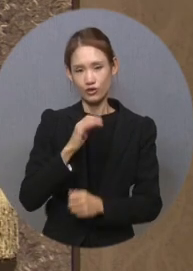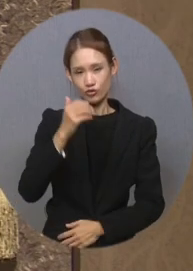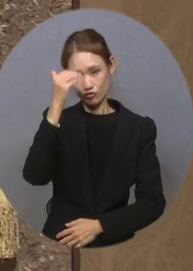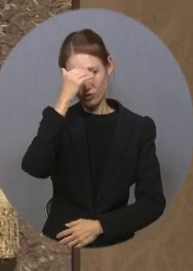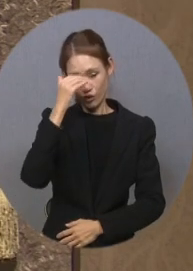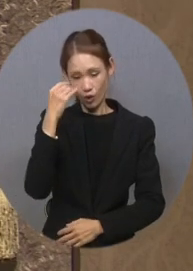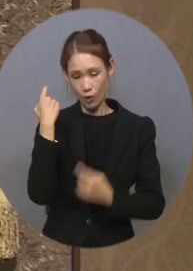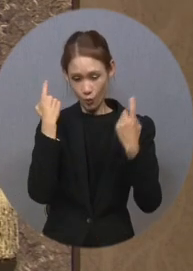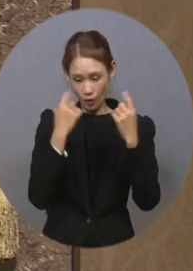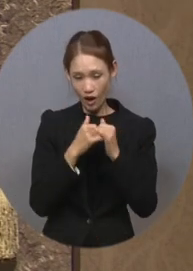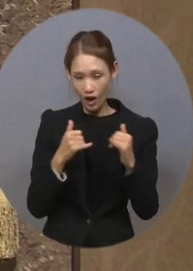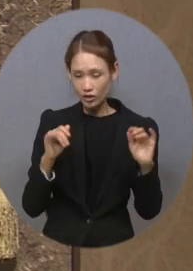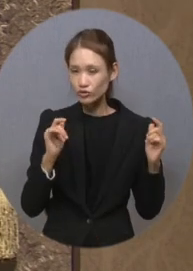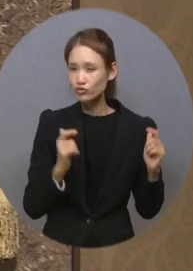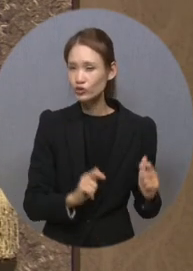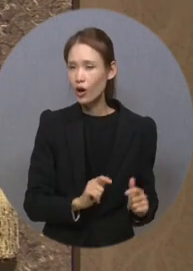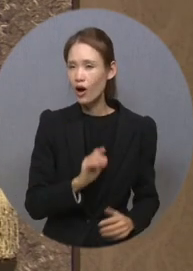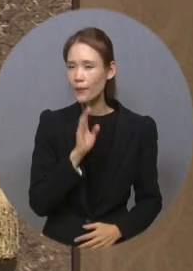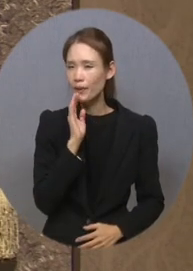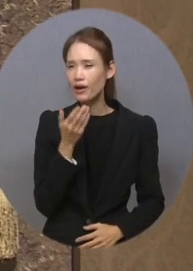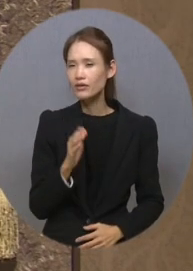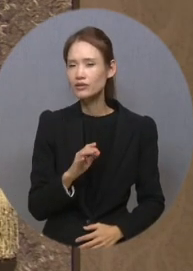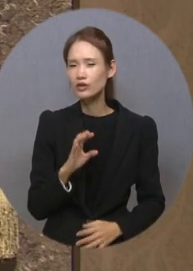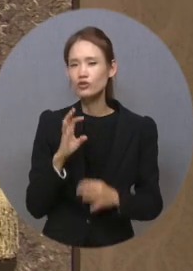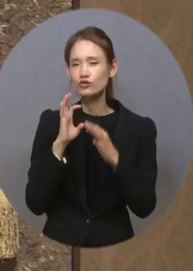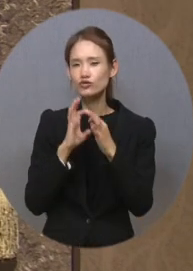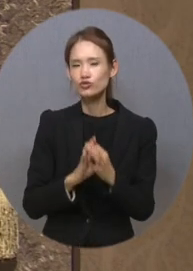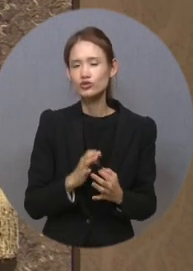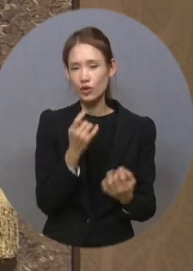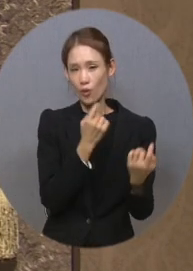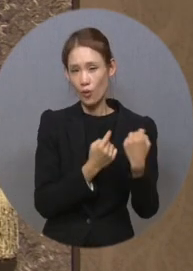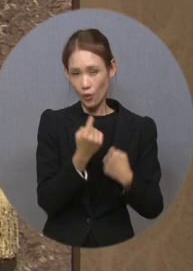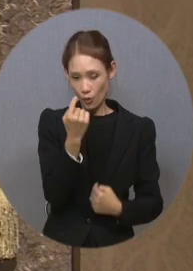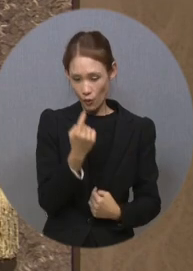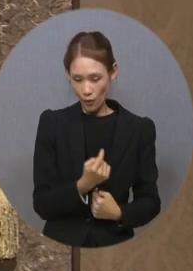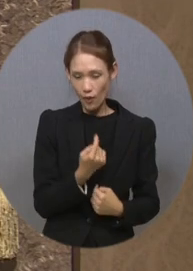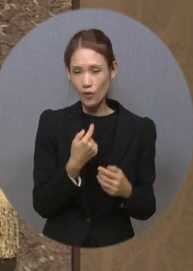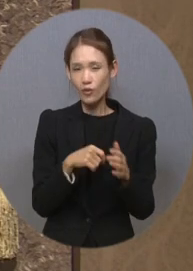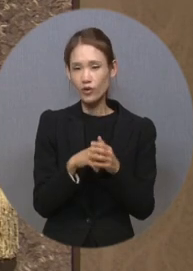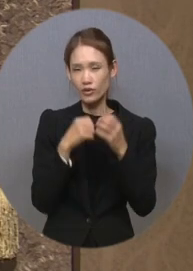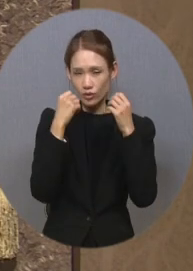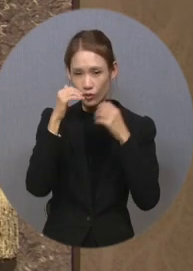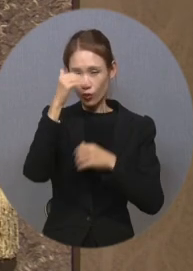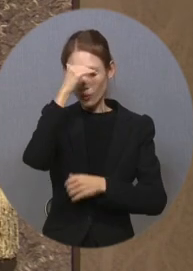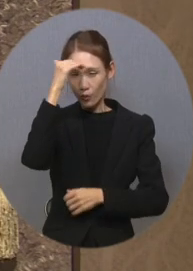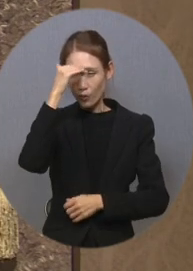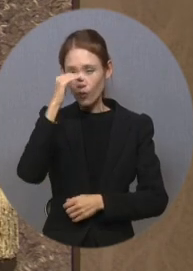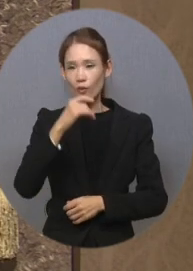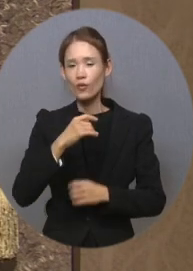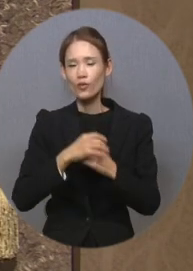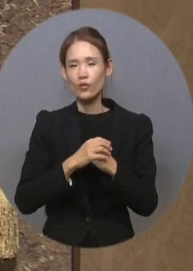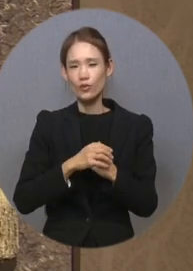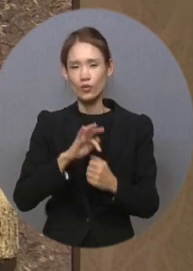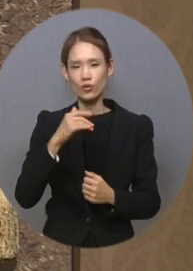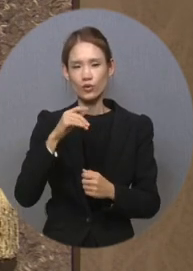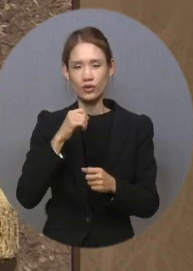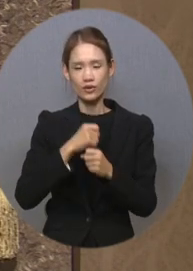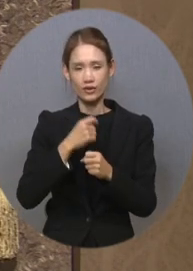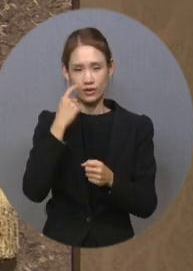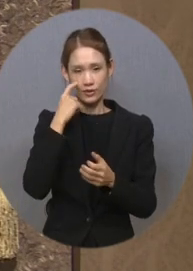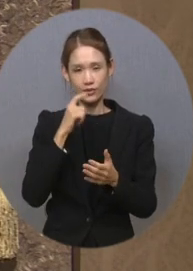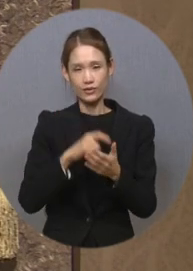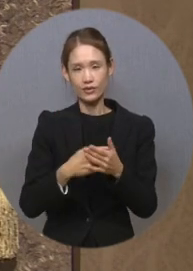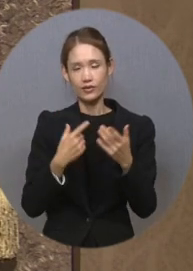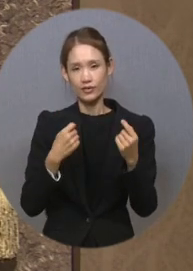관광객이 뭐 줄어들긴 했습니다만은 꾸준히 오시게 이렇게 하고 또 새로운 관광 컨텐츠도 계속 발굴을 하고